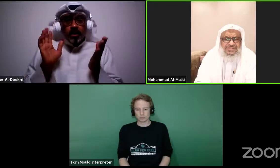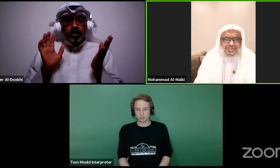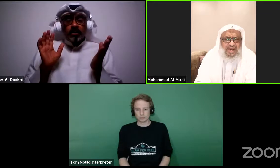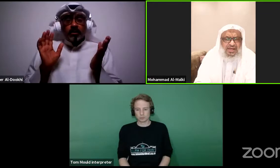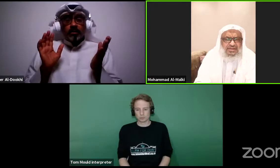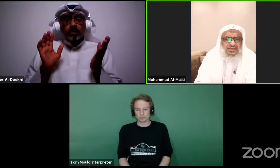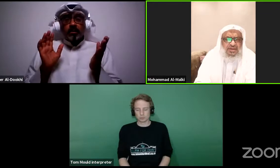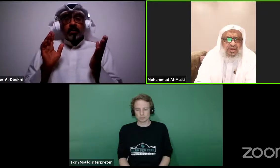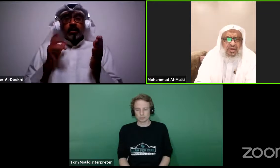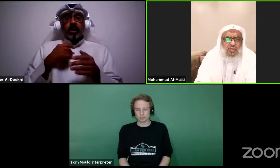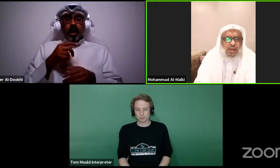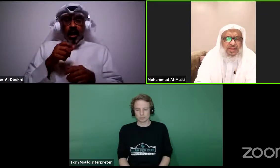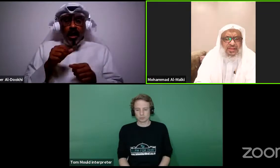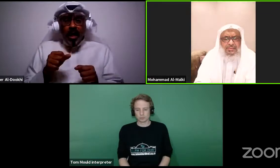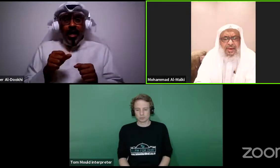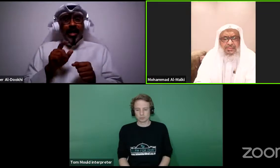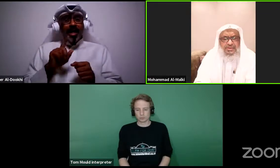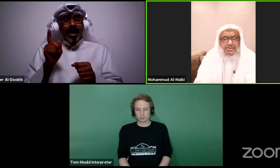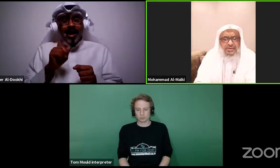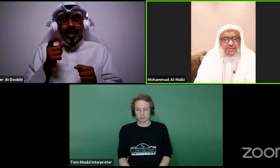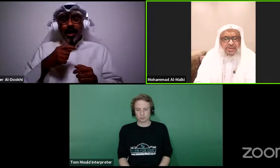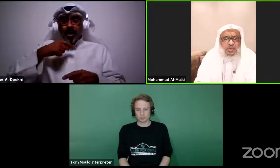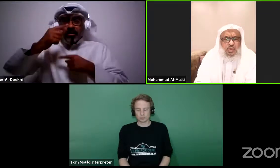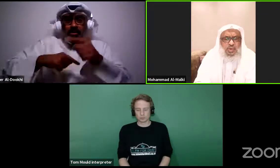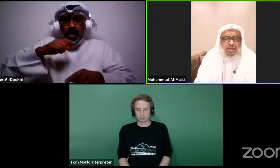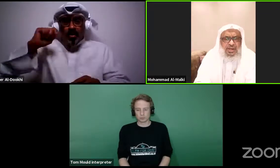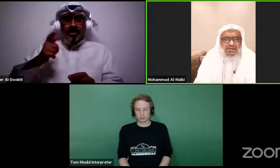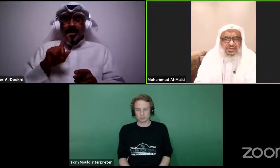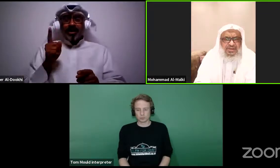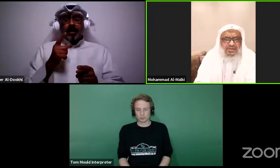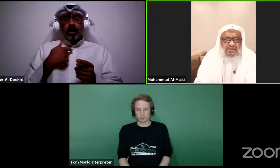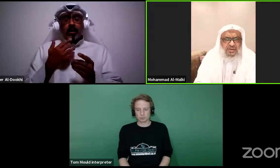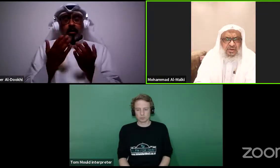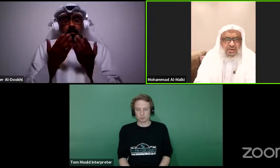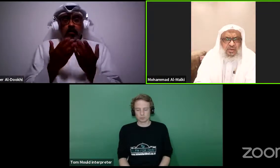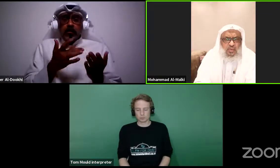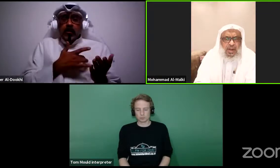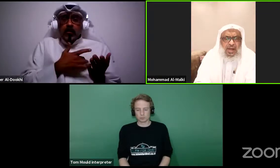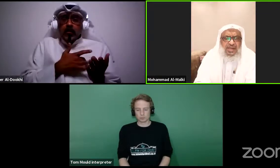ولا إسراع، وإنما بحضور قلب